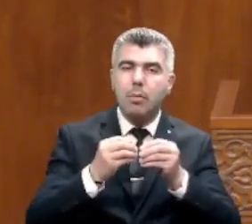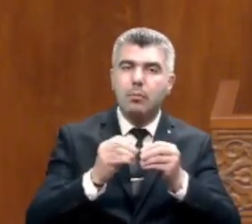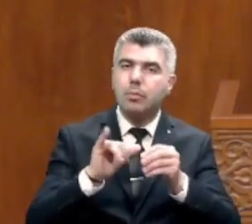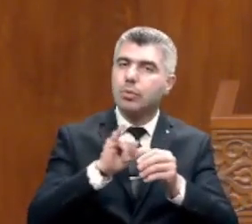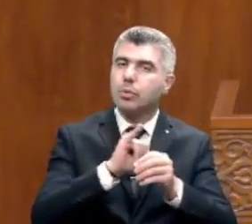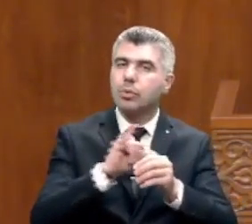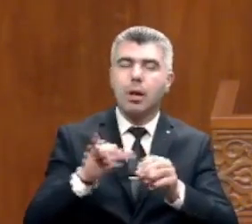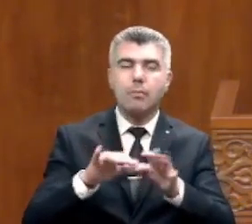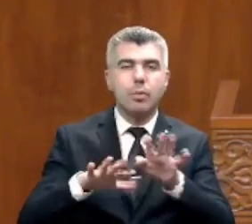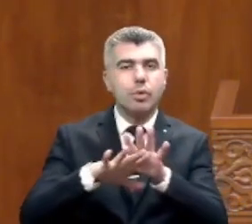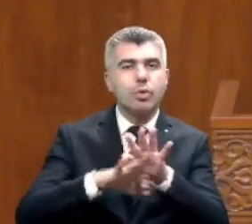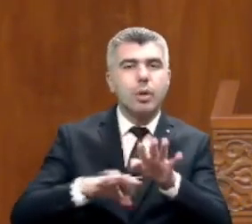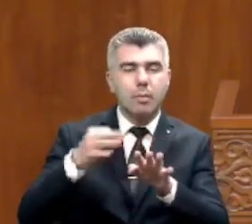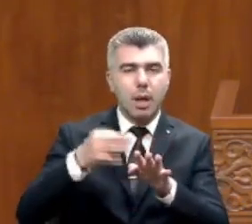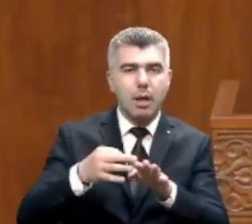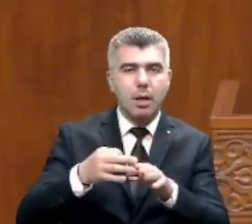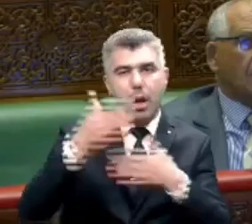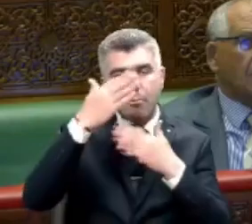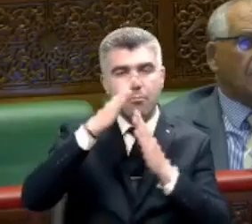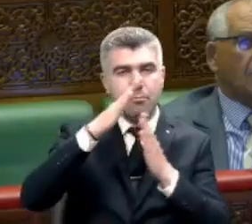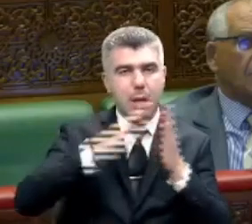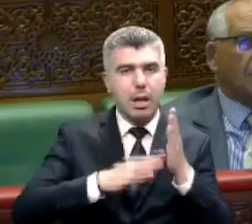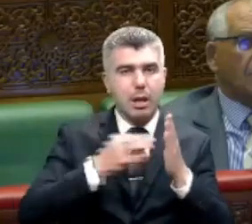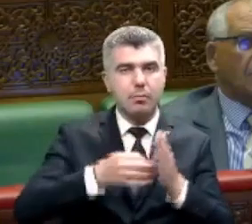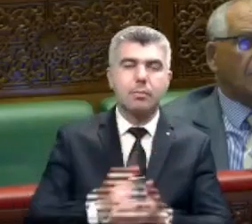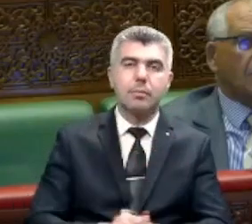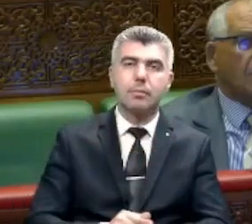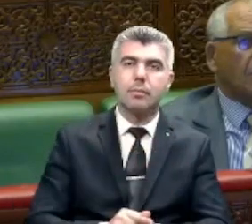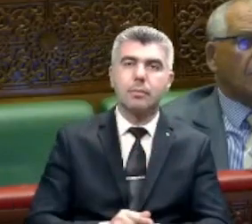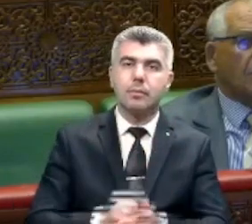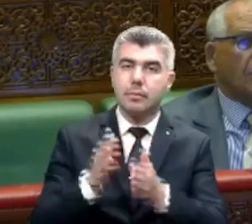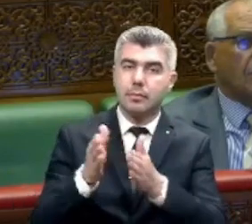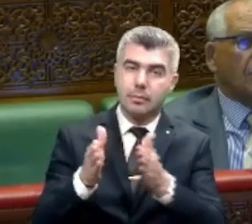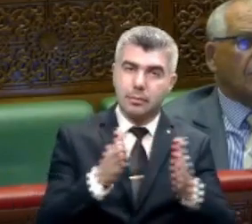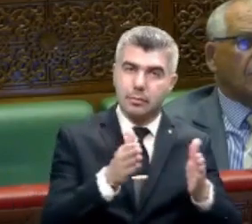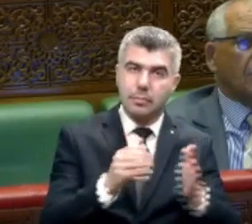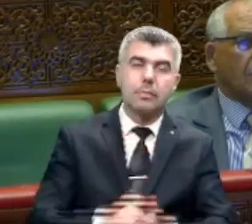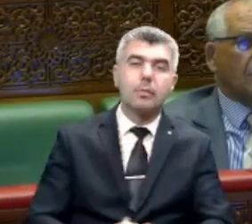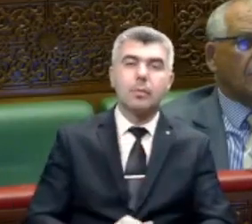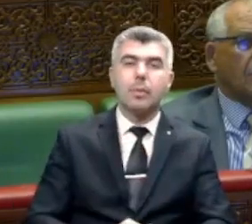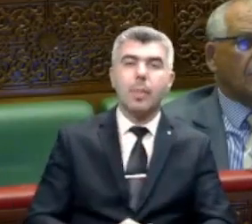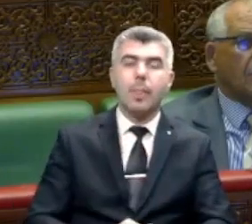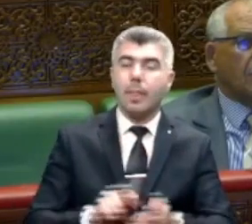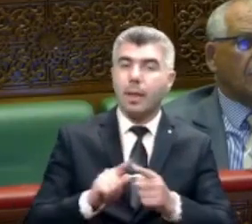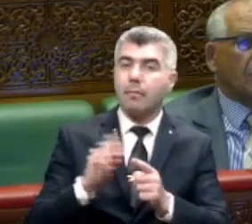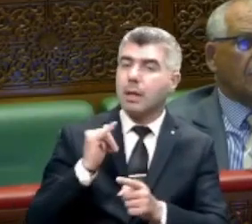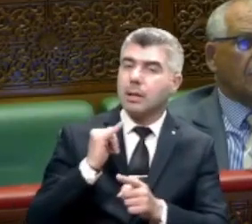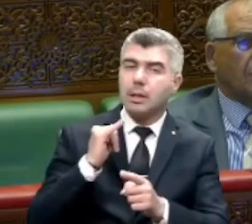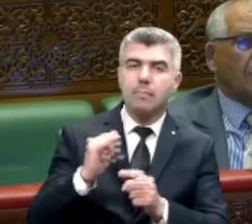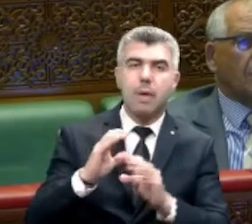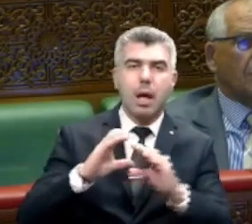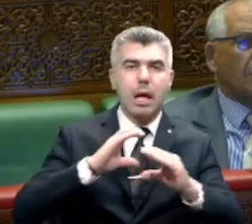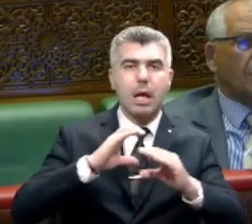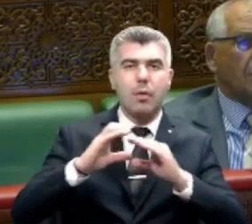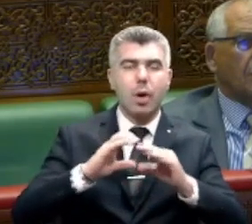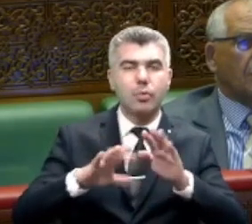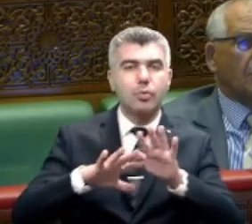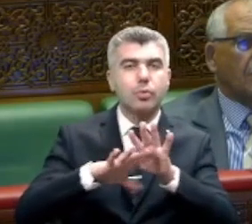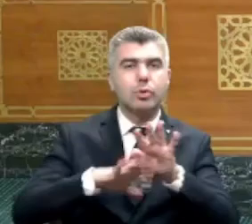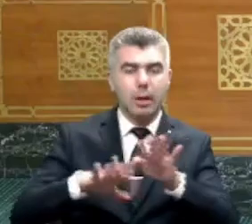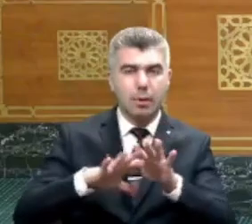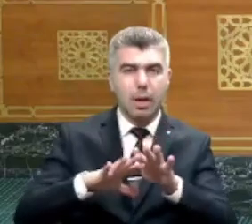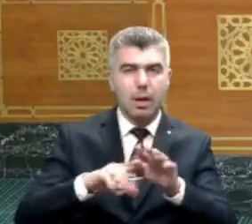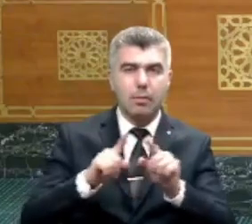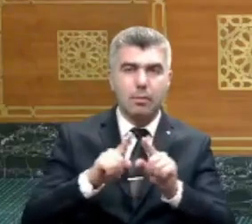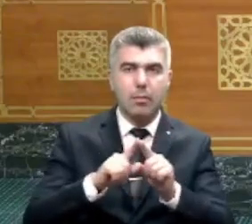لمختلف الفئات ببلادنا لذلك كنا دائما نعتبر ان الحوار اواعي سيكون صمام